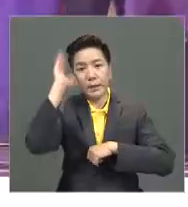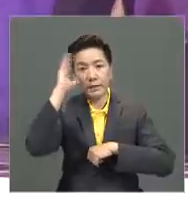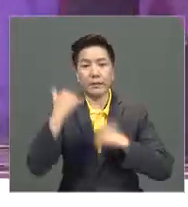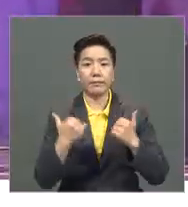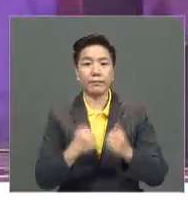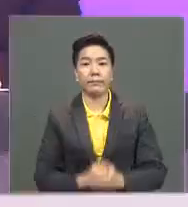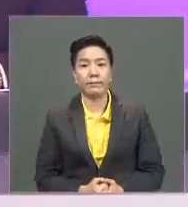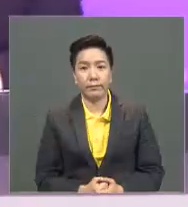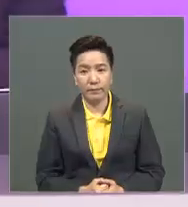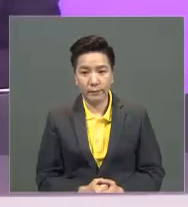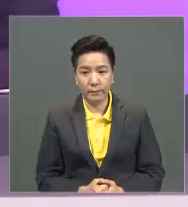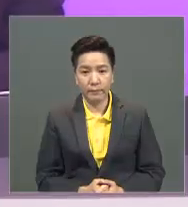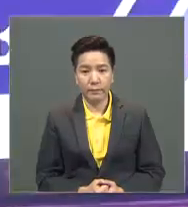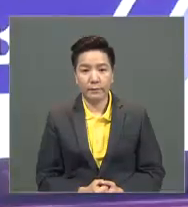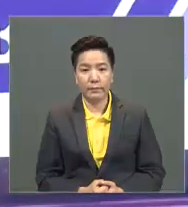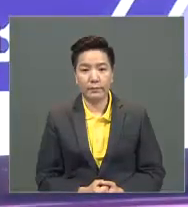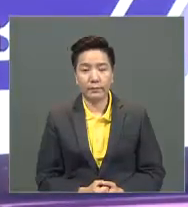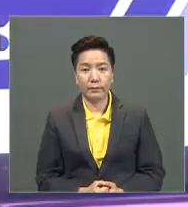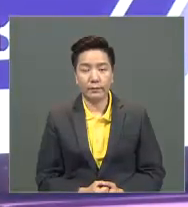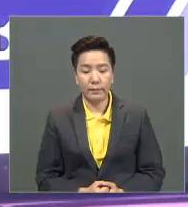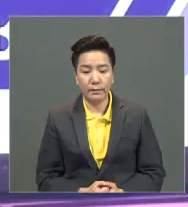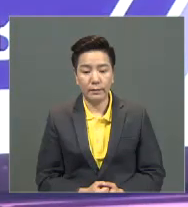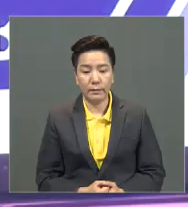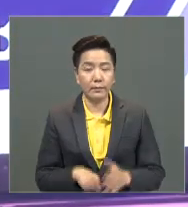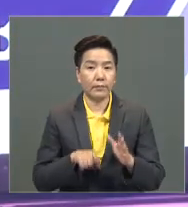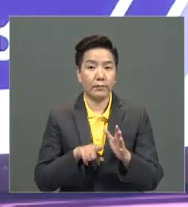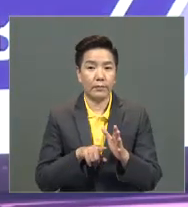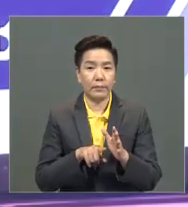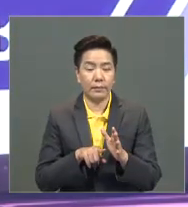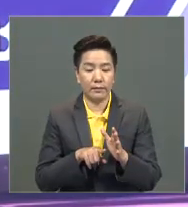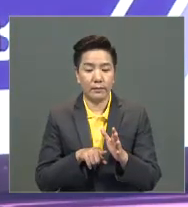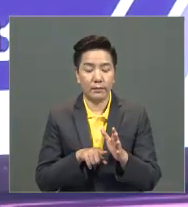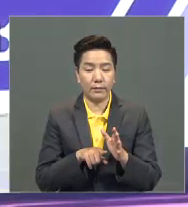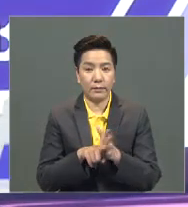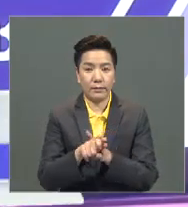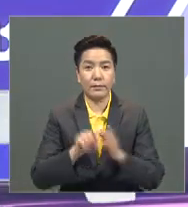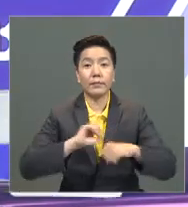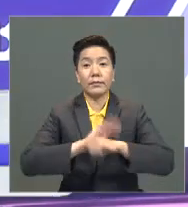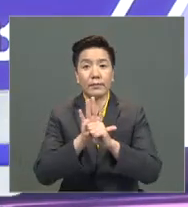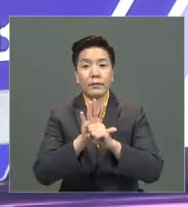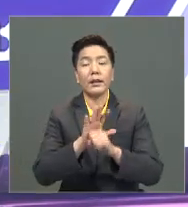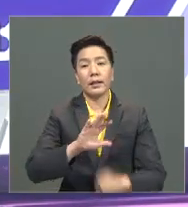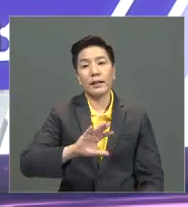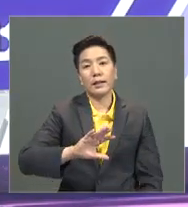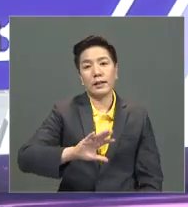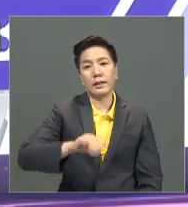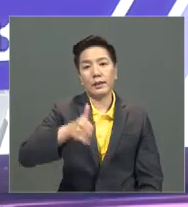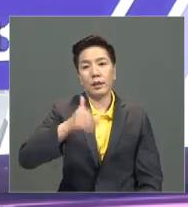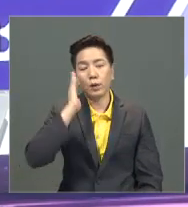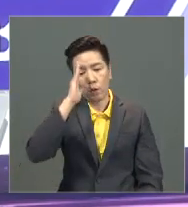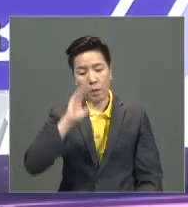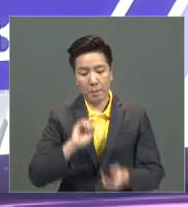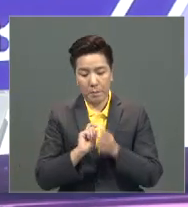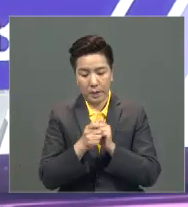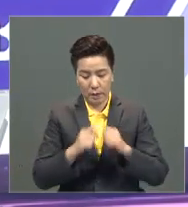าสัมพันธ์ค่ะ สถานการณ์โควิดกำลังดีขึ้นวิถีชีวิตใหม่กำลังจะเข้ามาแทนที่ก